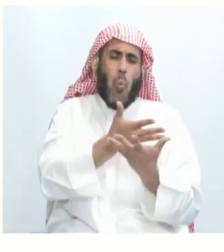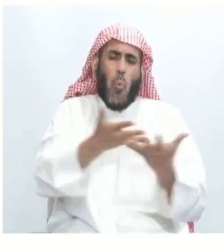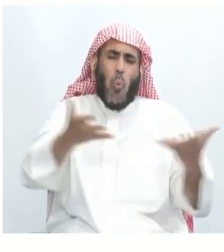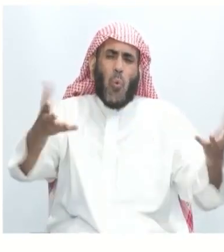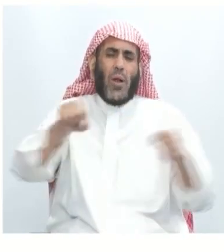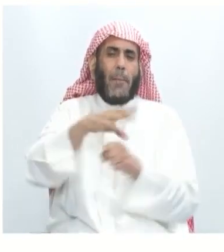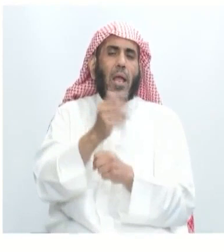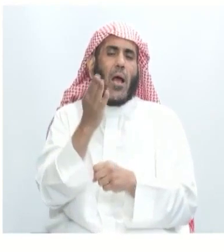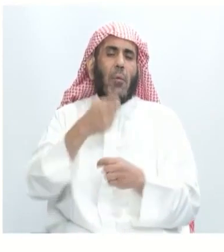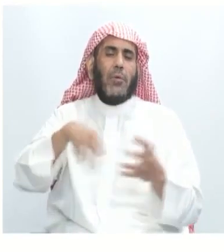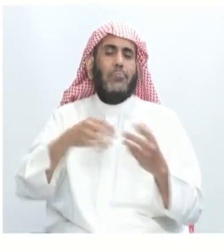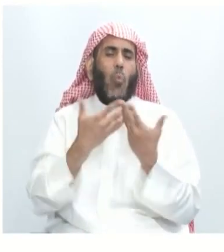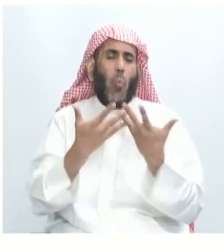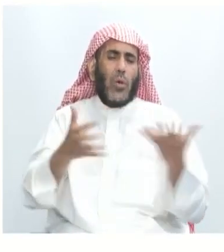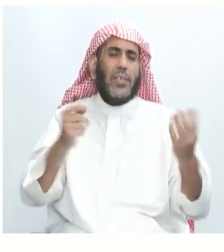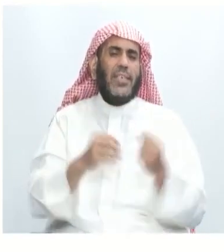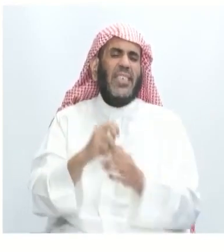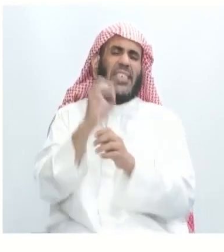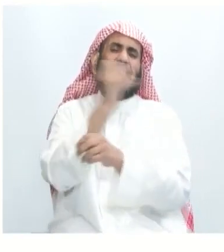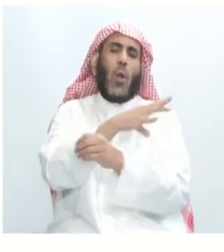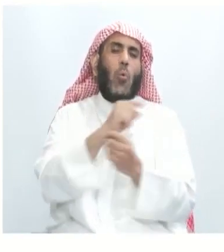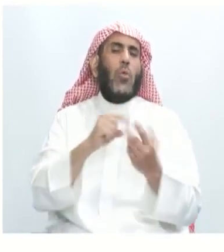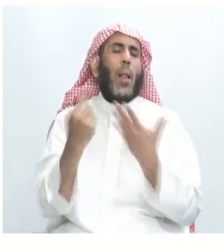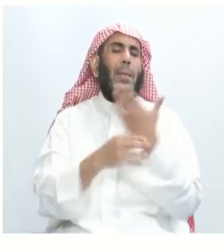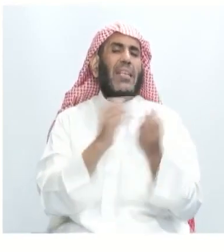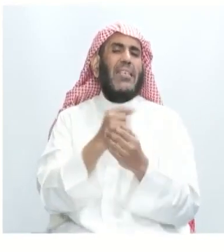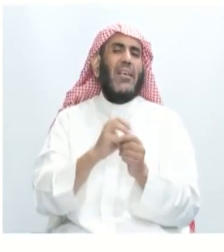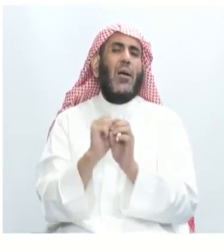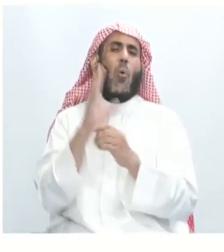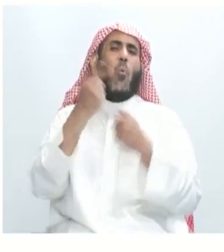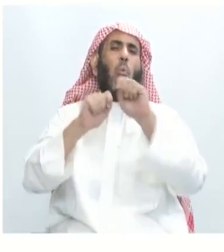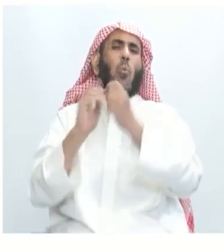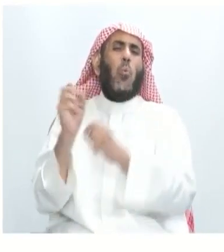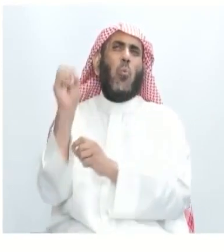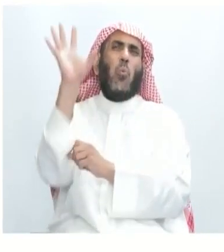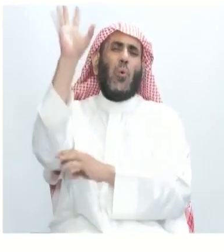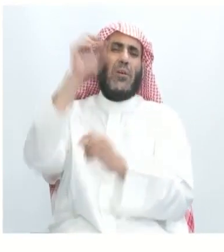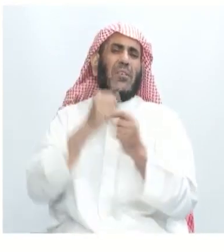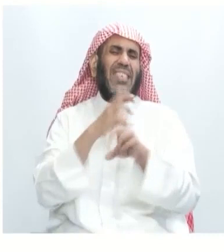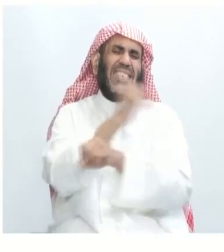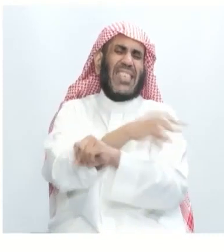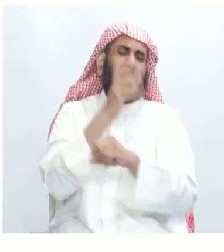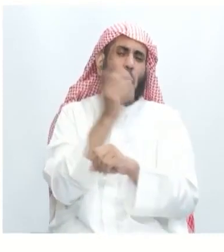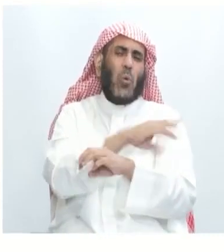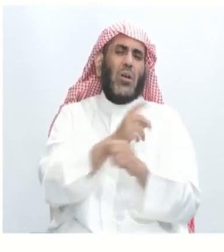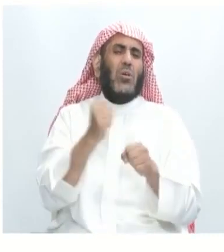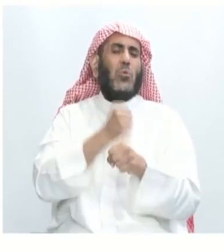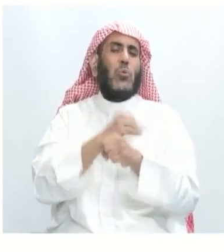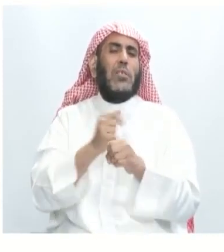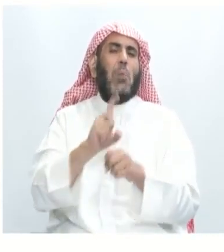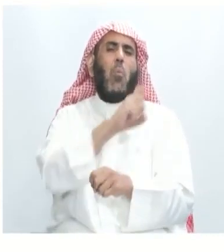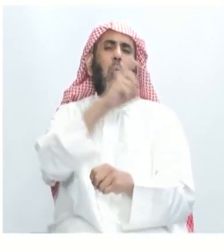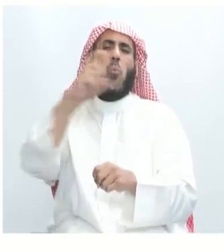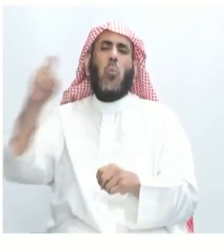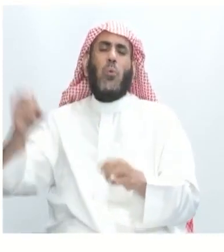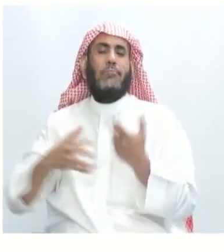استعمال مياه الري تلوث البيئات الزراعيه بابخس هنا ومياه الصرف الصحي وسوء استعمال المبيدات سوء